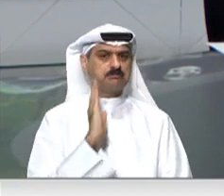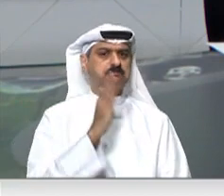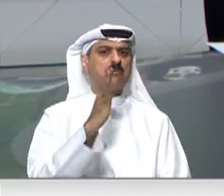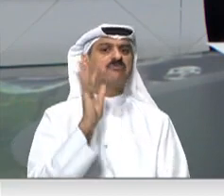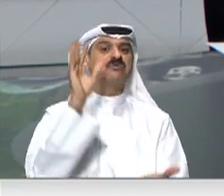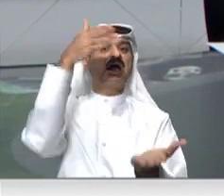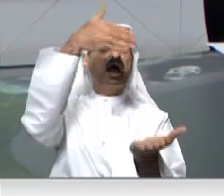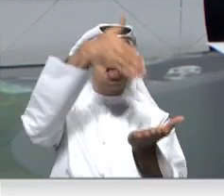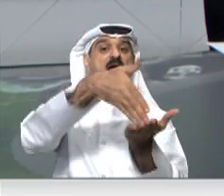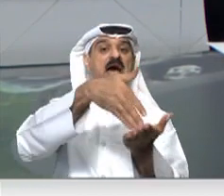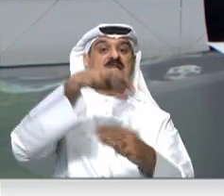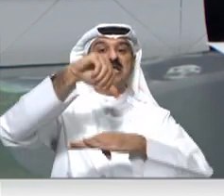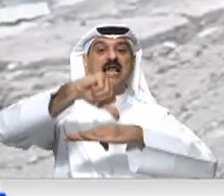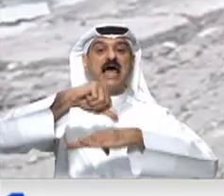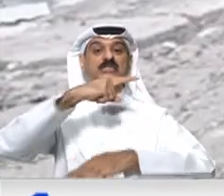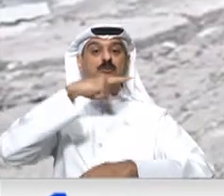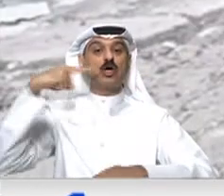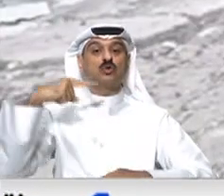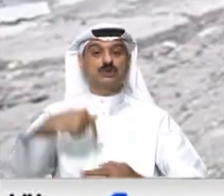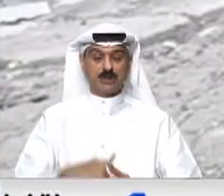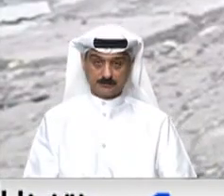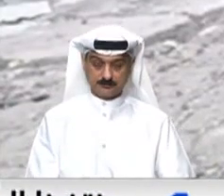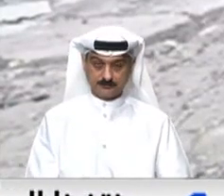للعاصمة موسكو.